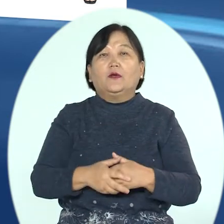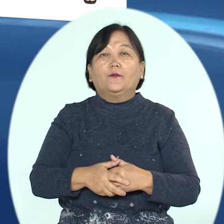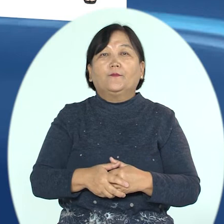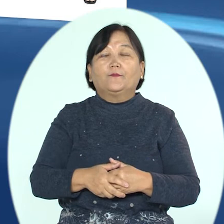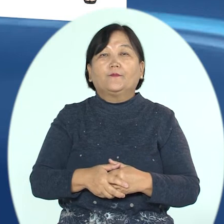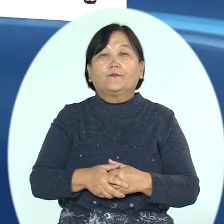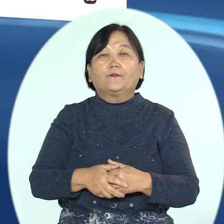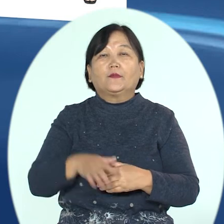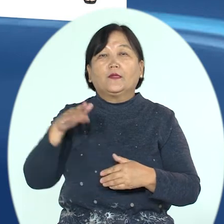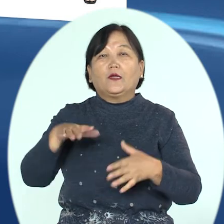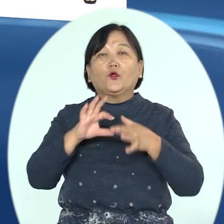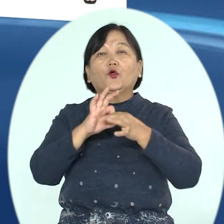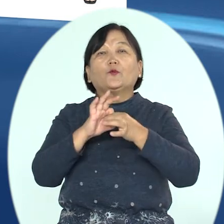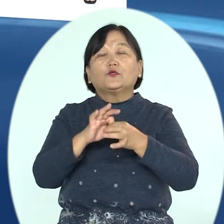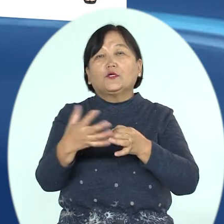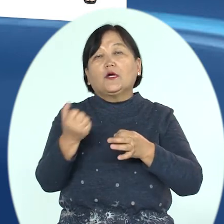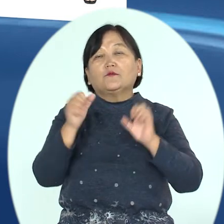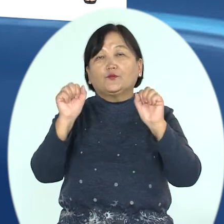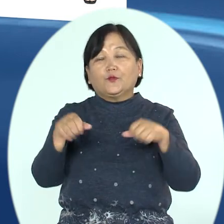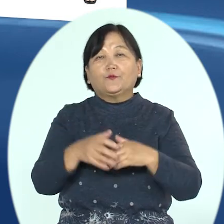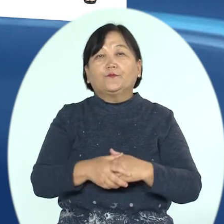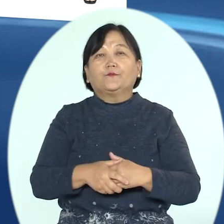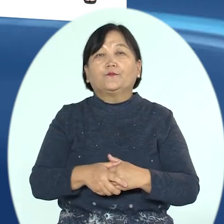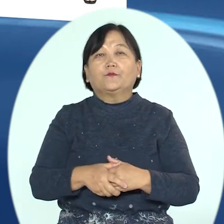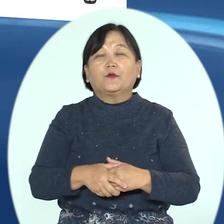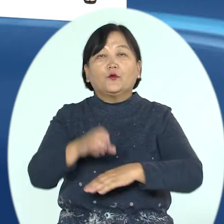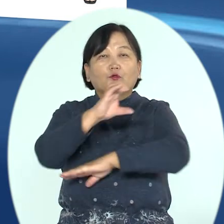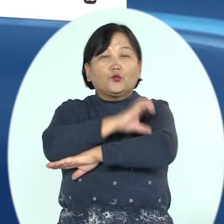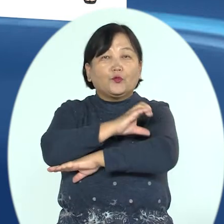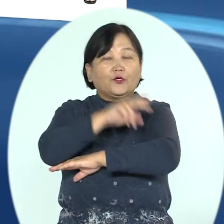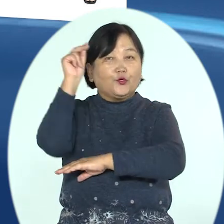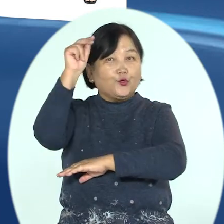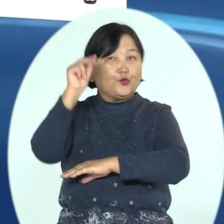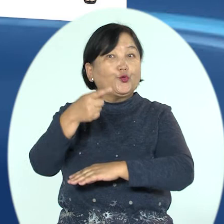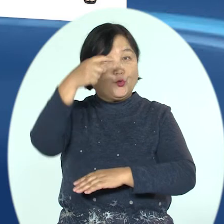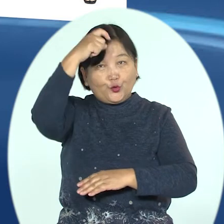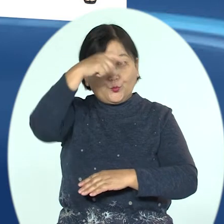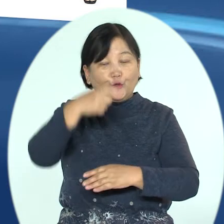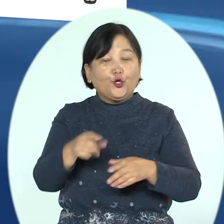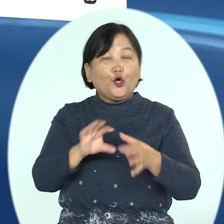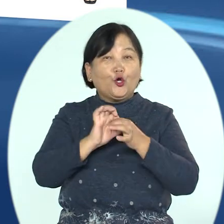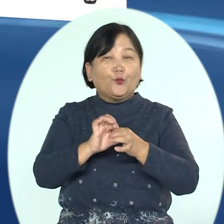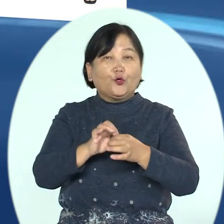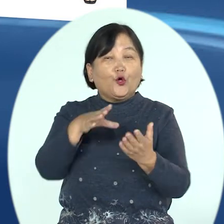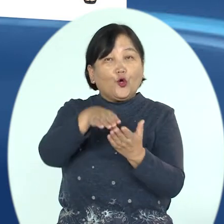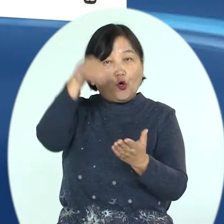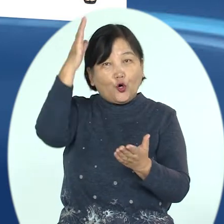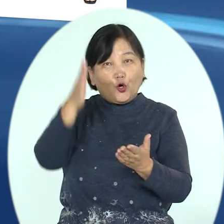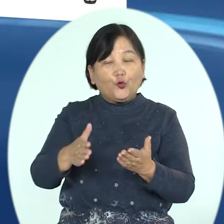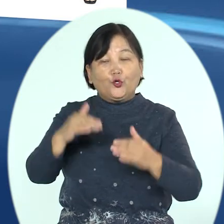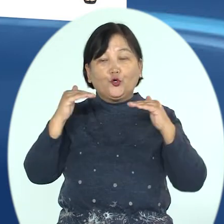бол дараа нь бол холбоосоор авч энэ сургалтын төлбөрийн буцалтгүй тусламж те оюутны хөгжлийн зээлд